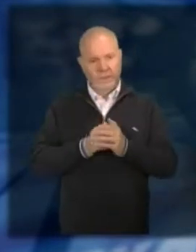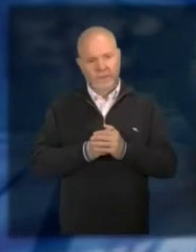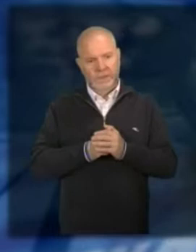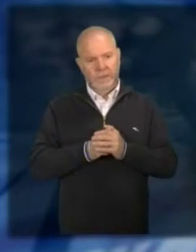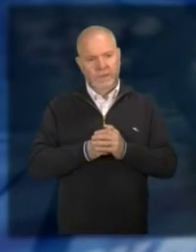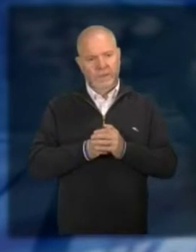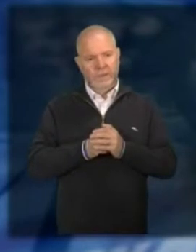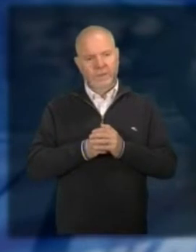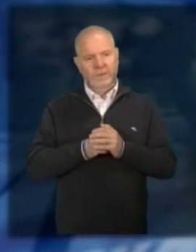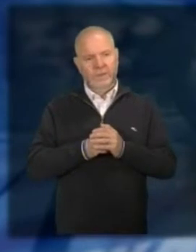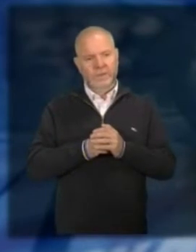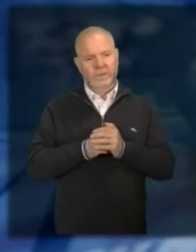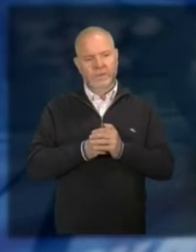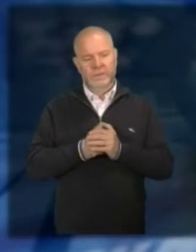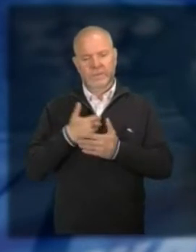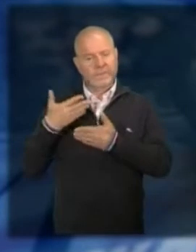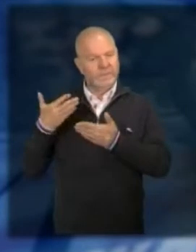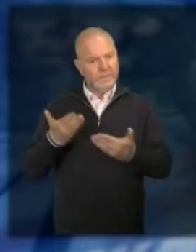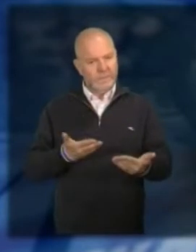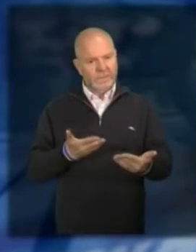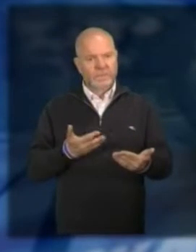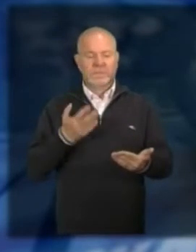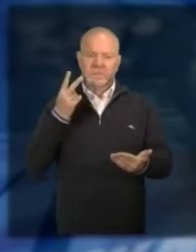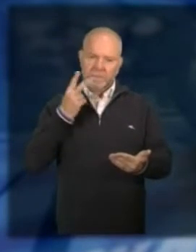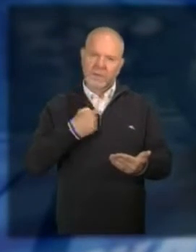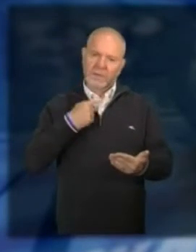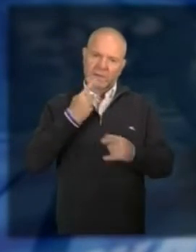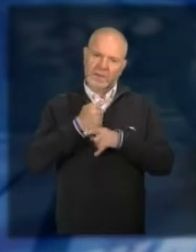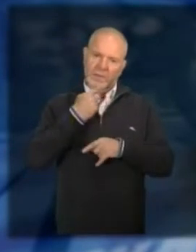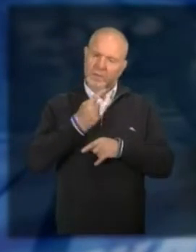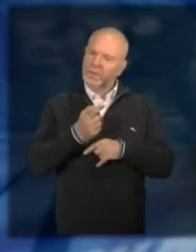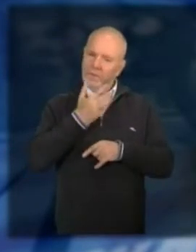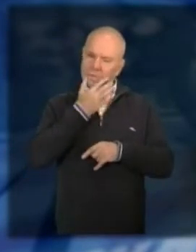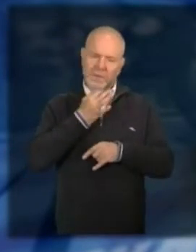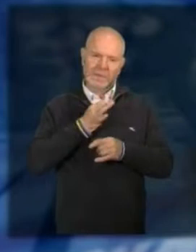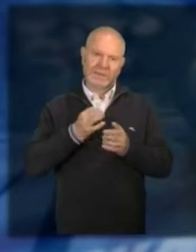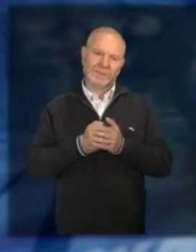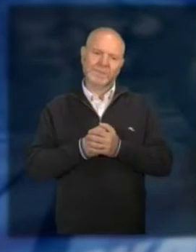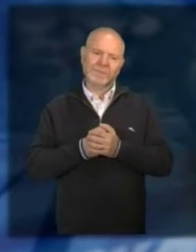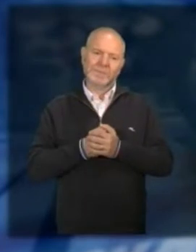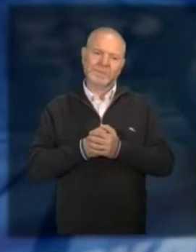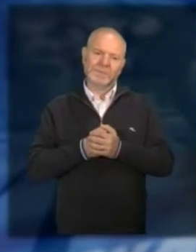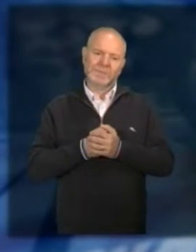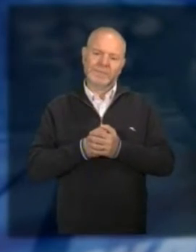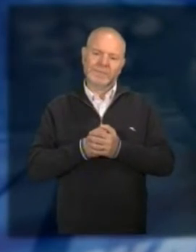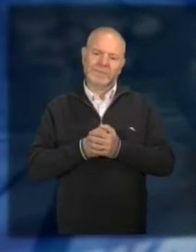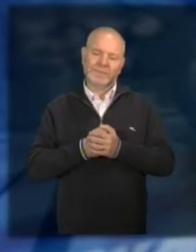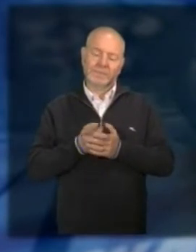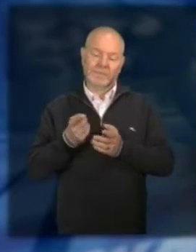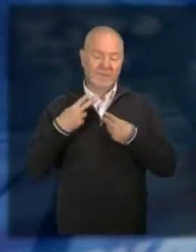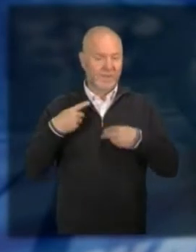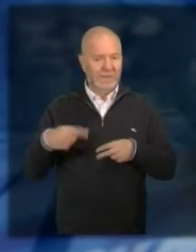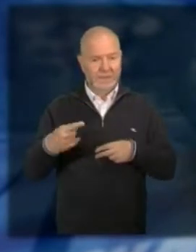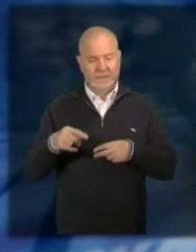città, li abbiamo invitati e devo dire sono delle persone incredibili per quello che hanno vissuto,